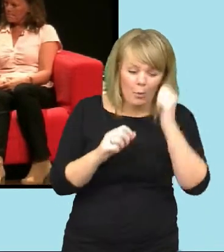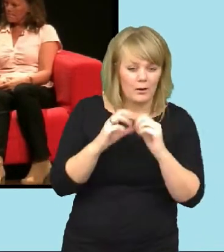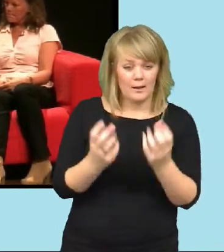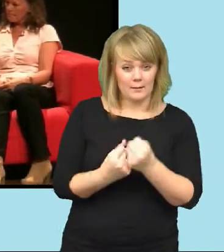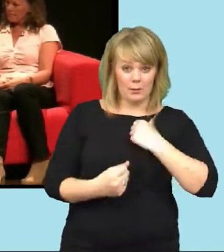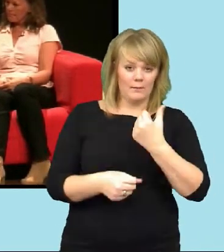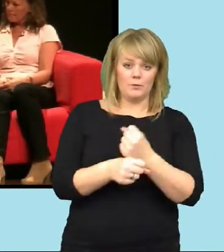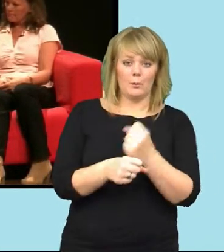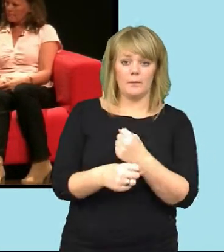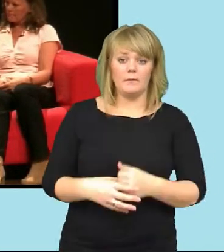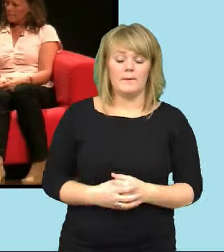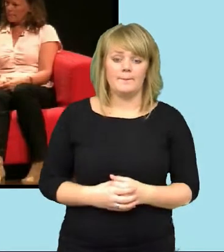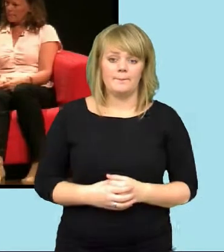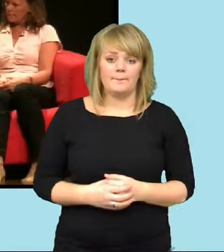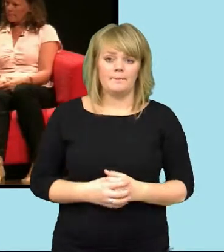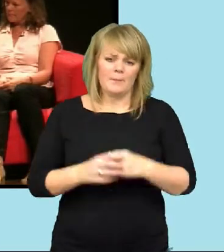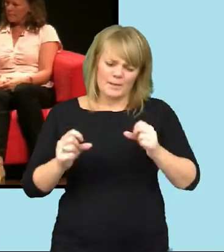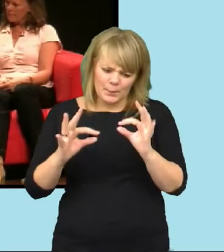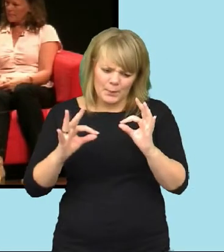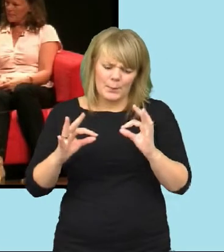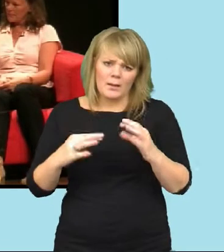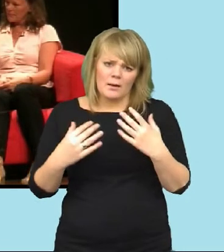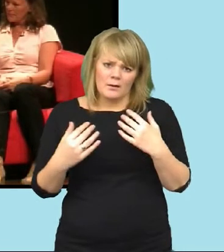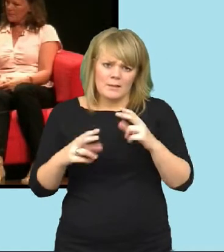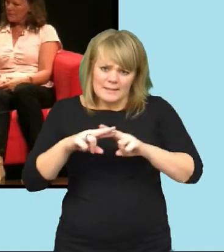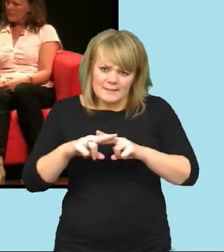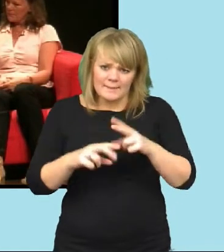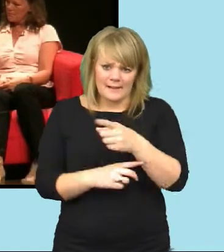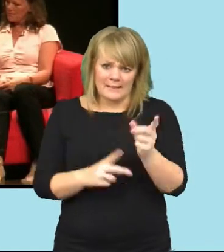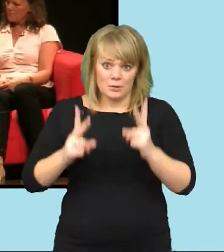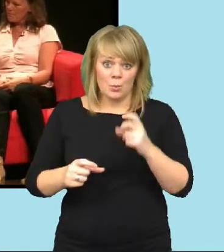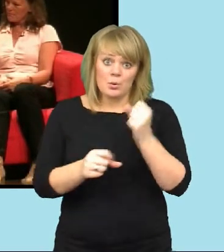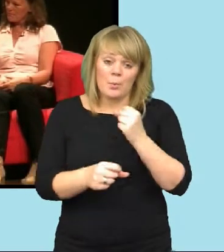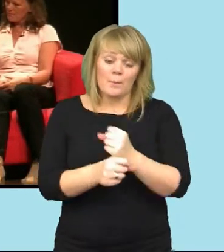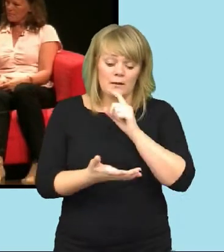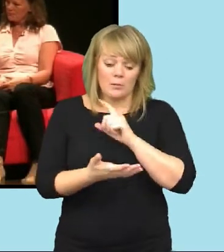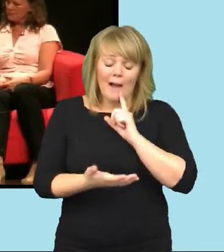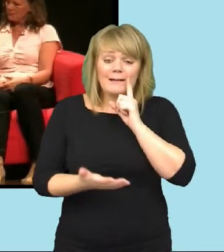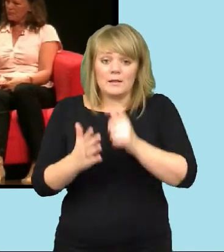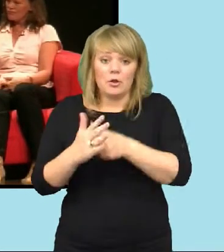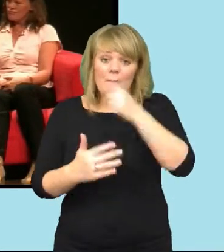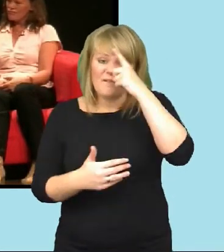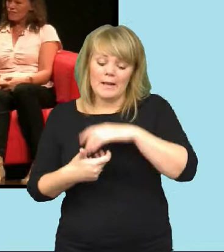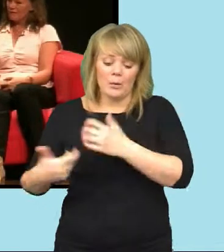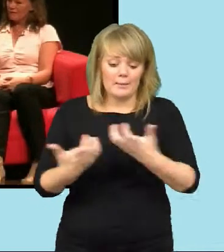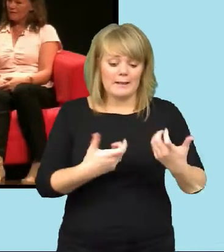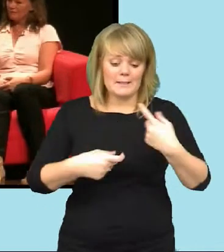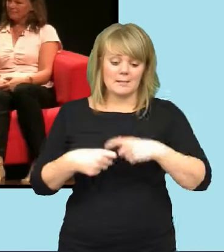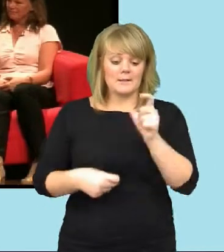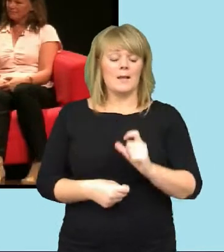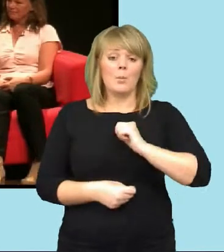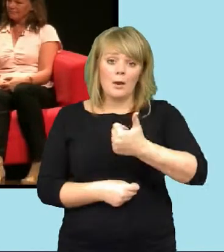så ofta prata om fel och brister om sig själv, så att säga? Förstår ni vad jag menar?